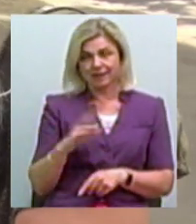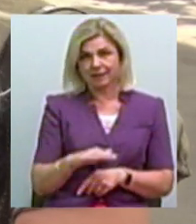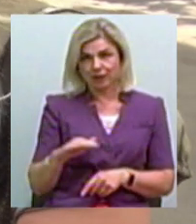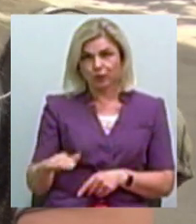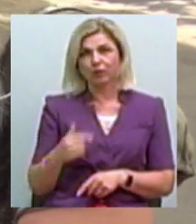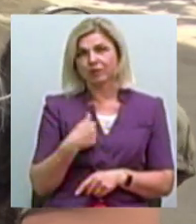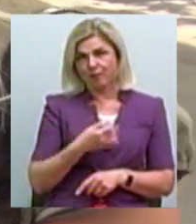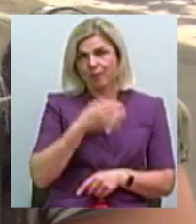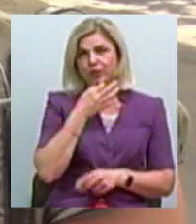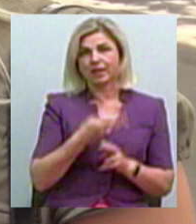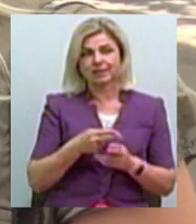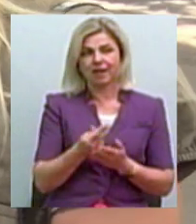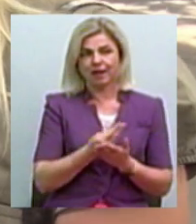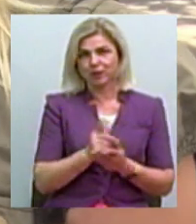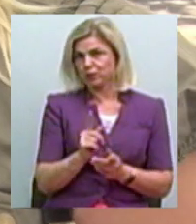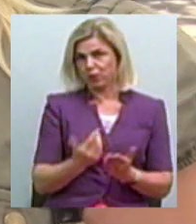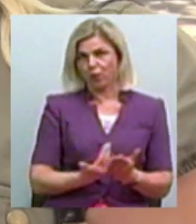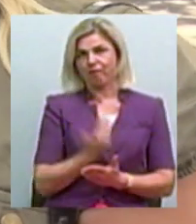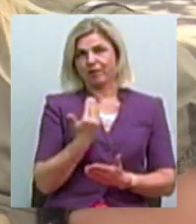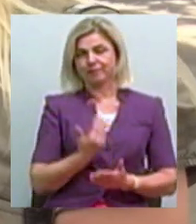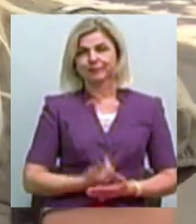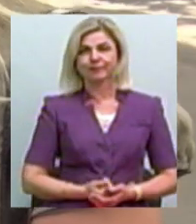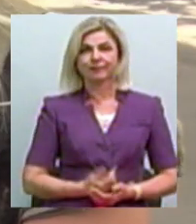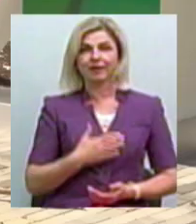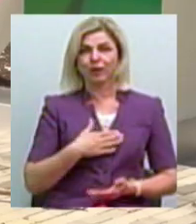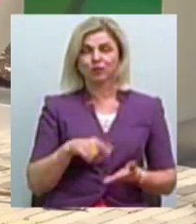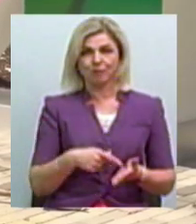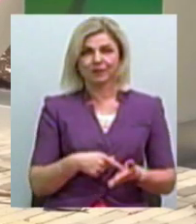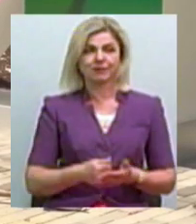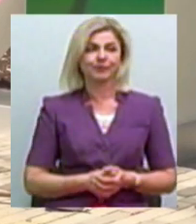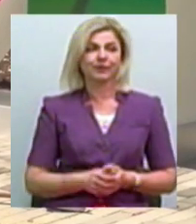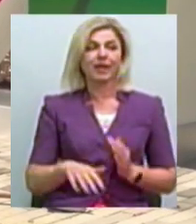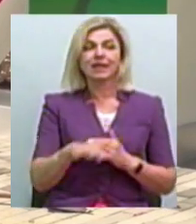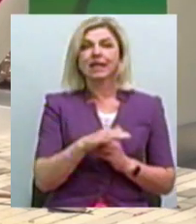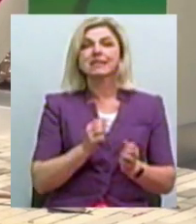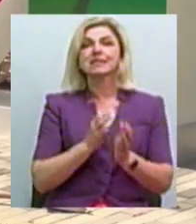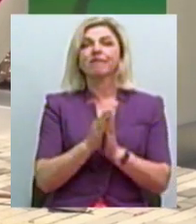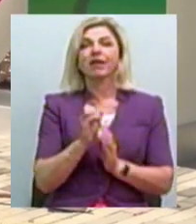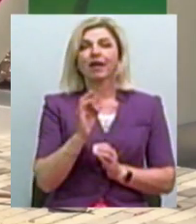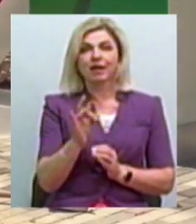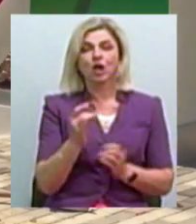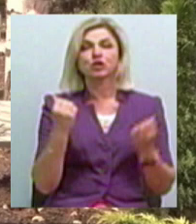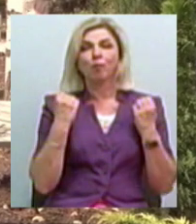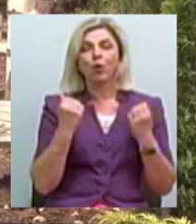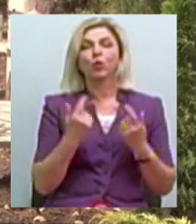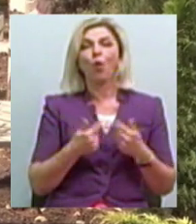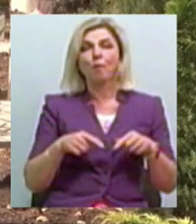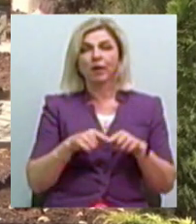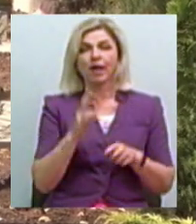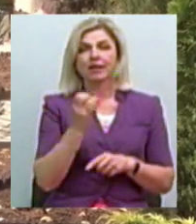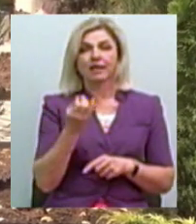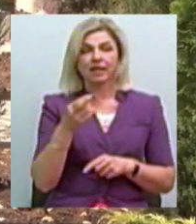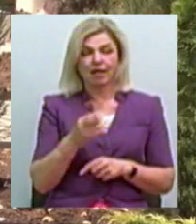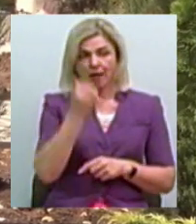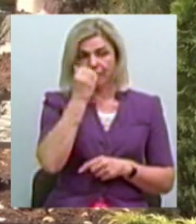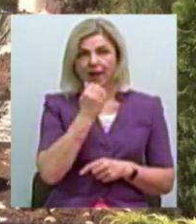Нам подобається ця картина, це щось новеньке в нашому місті. На території скверу спортивний поблизу спорткомплексу «Надія» за ініціативи Агенції